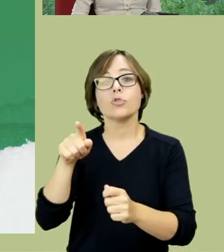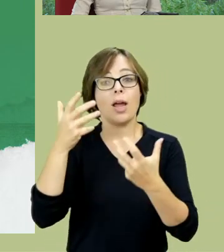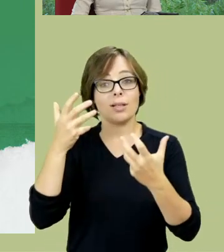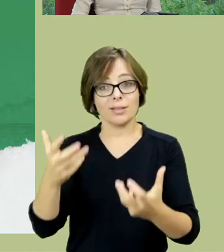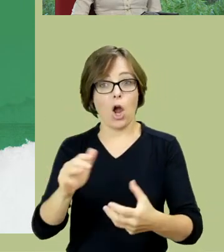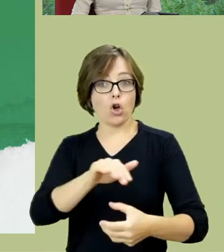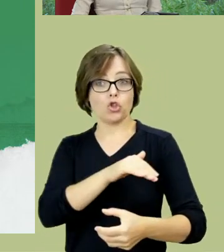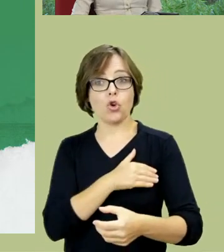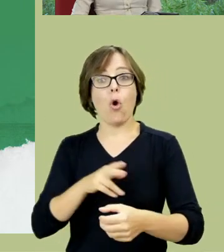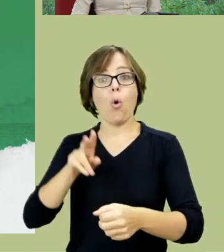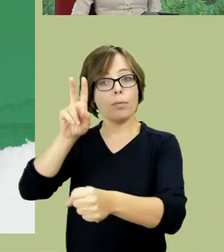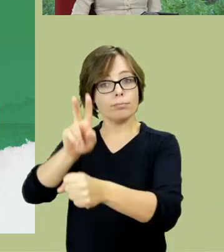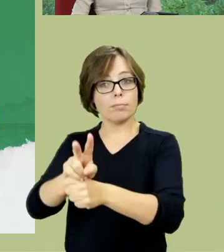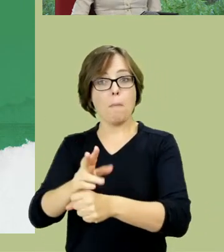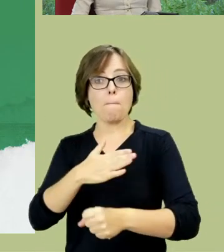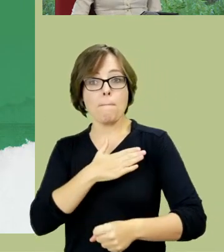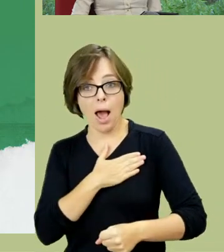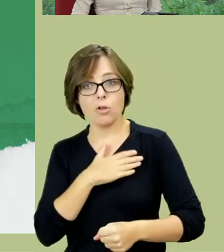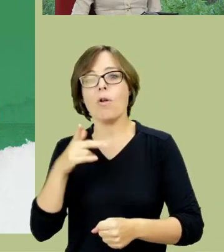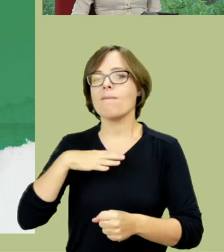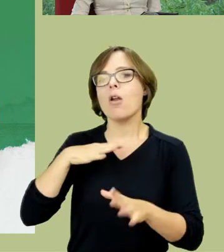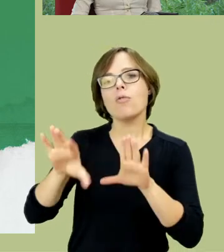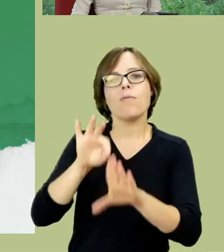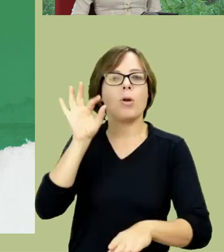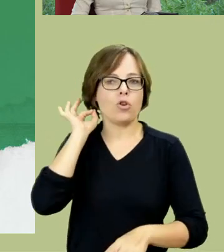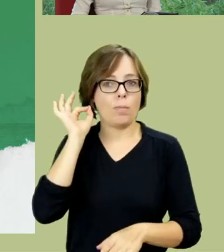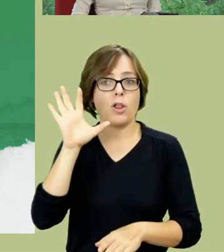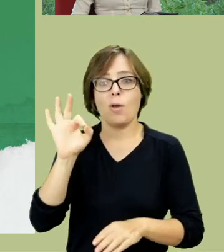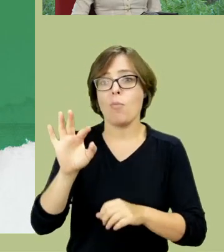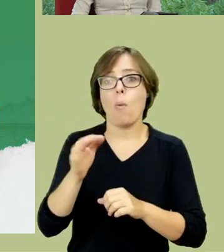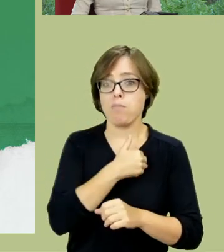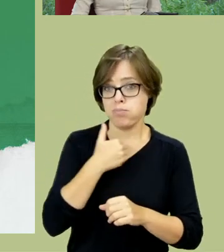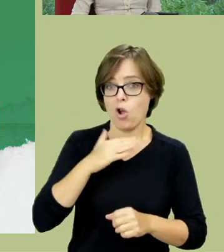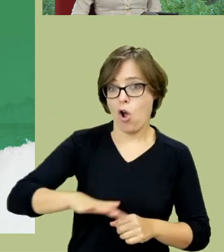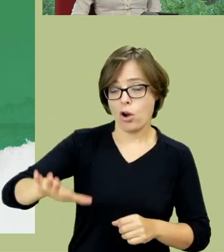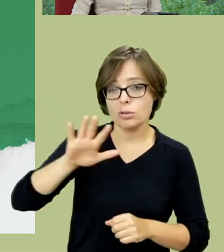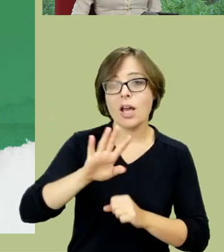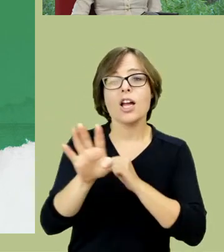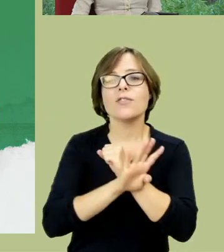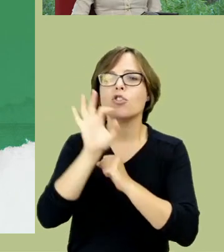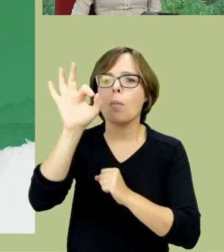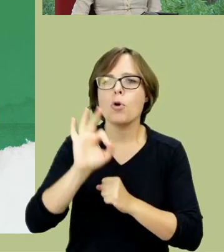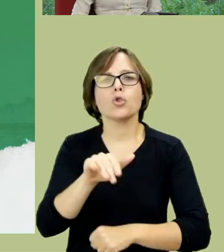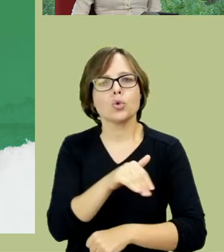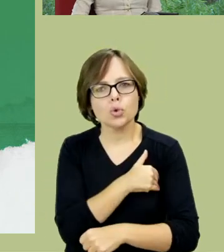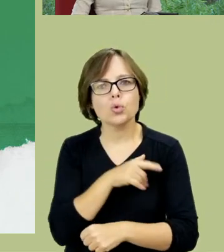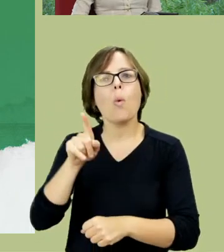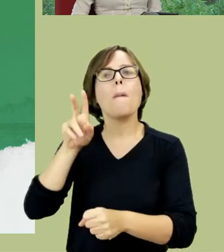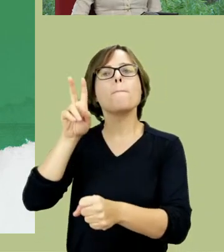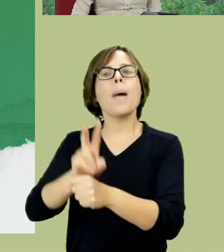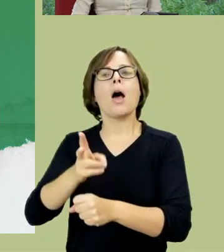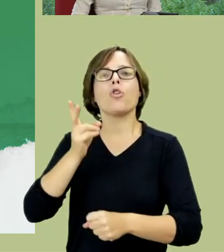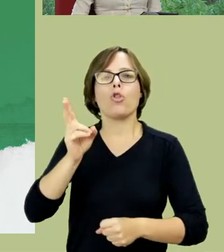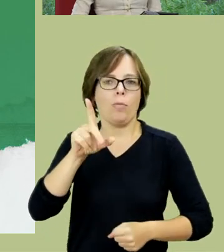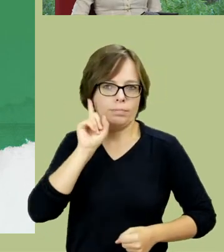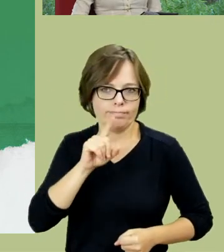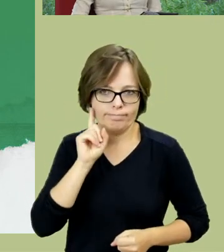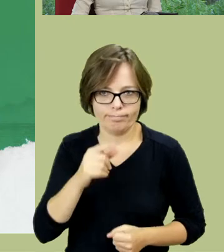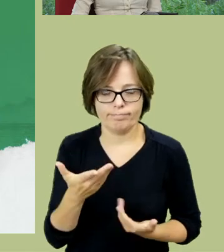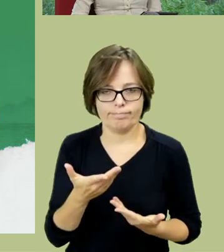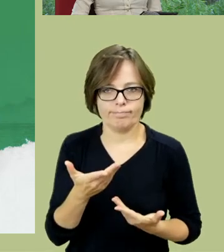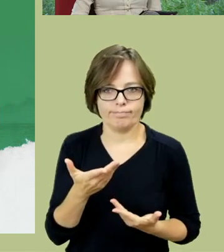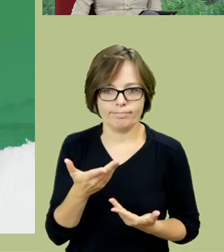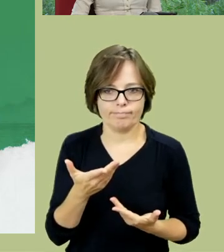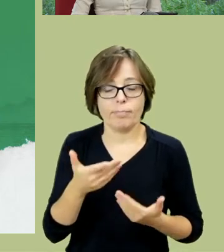patronki, bo 90% szkół nosi w Polsce męskie imiona. Możemy się spierać, czy to